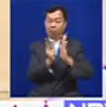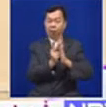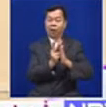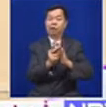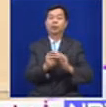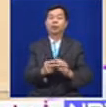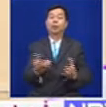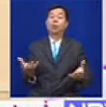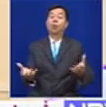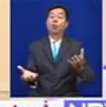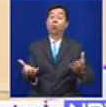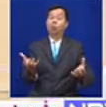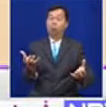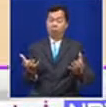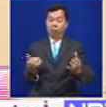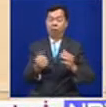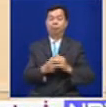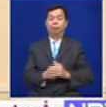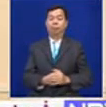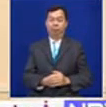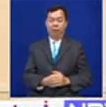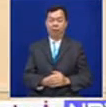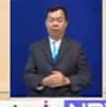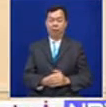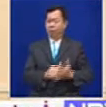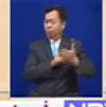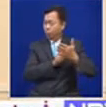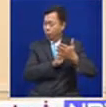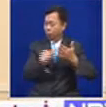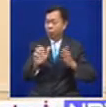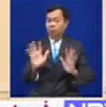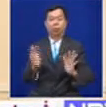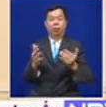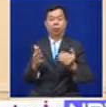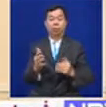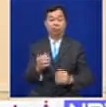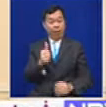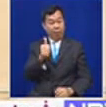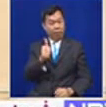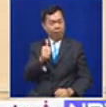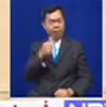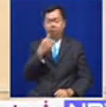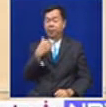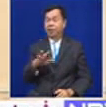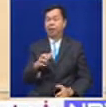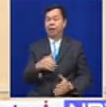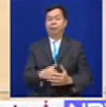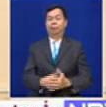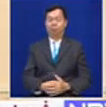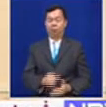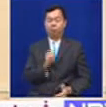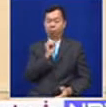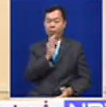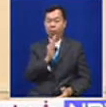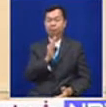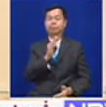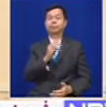แต่จะให้ยกเลิกการดำเนินคดีทั้งหมดได้ไหมได้ไหมไม่ได้ก็บอกเขาสิไ